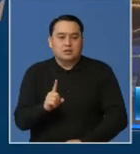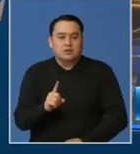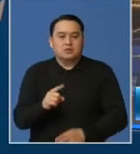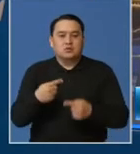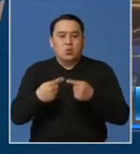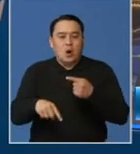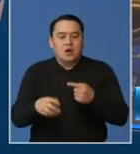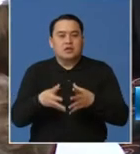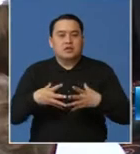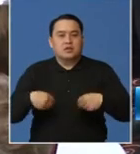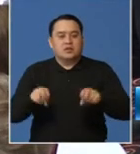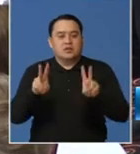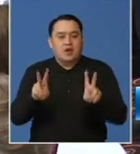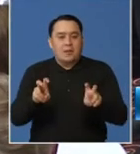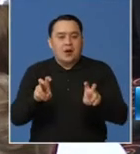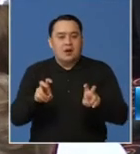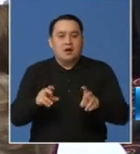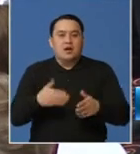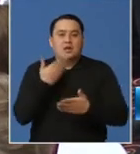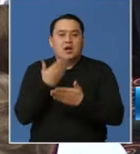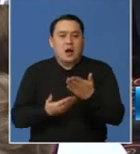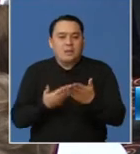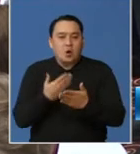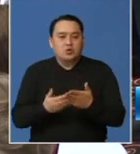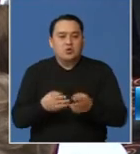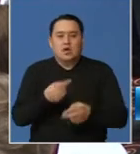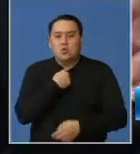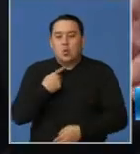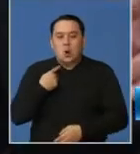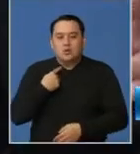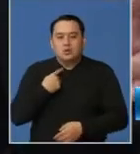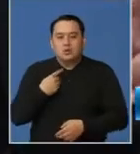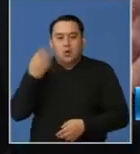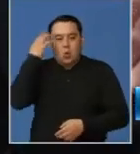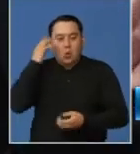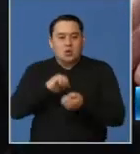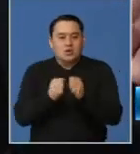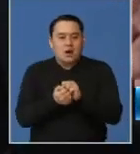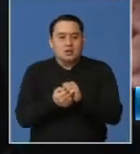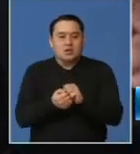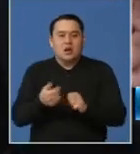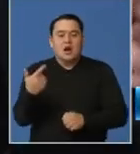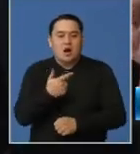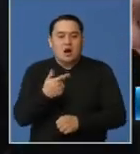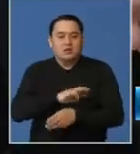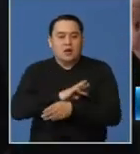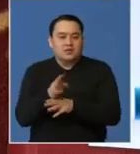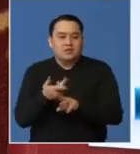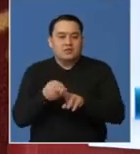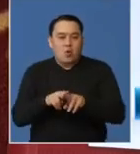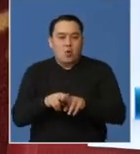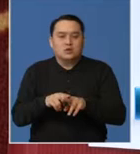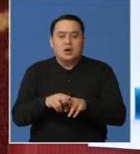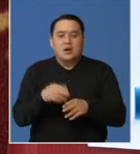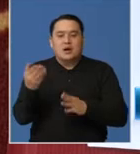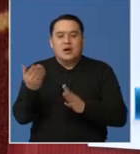тема. Общественность рекомендует местным властям перевести котельные Талдыкургана с угля на голубое топливо. Поинтересовались на встрече и льготами